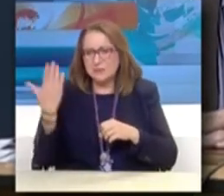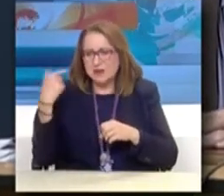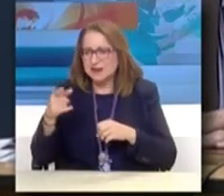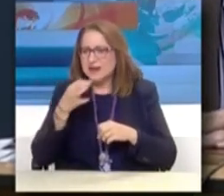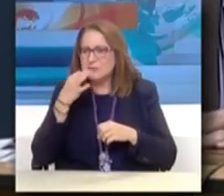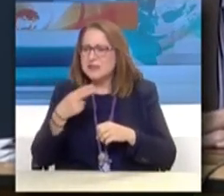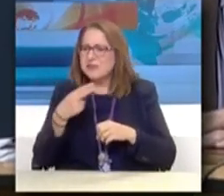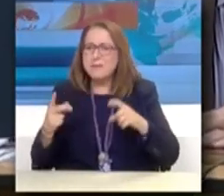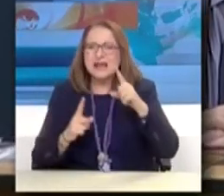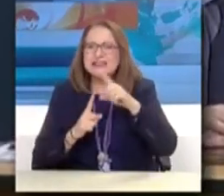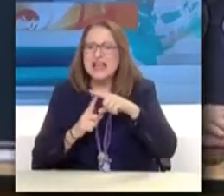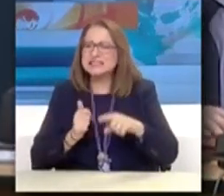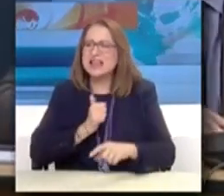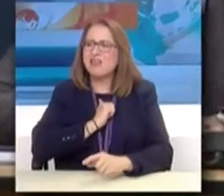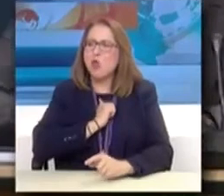σχετικά με τα τεστ που γίνονται